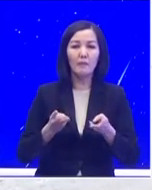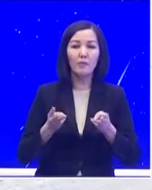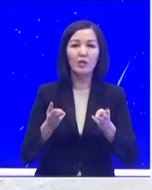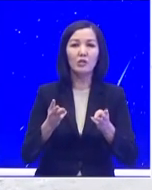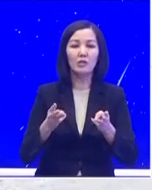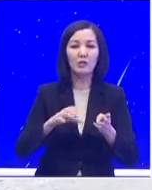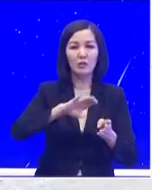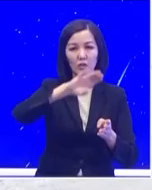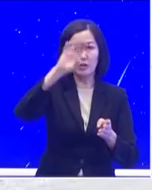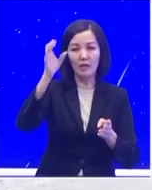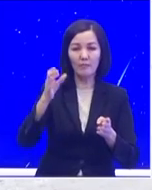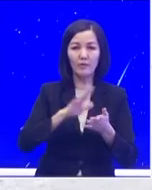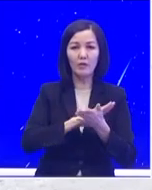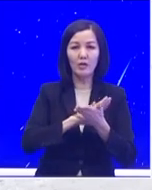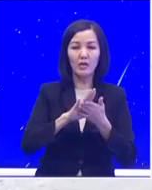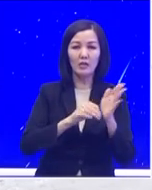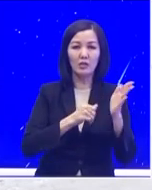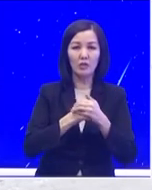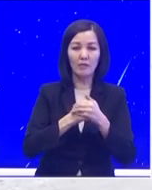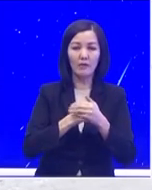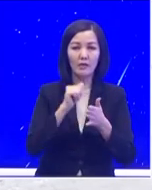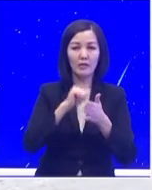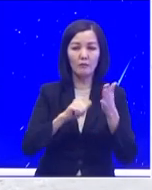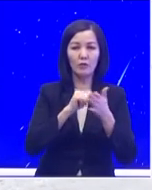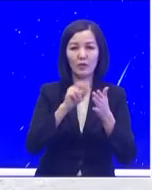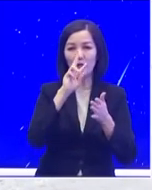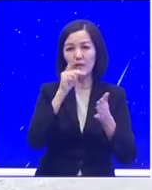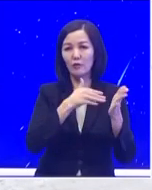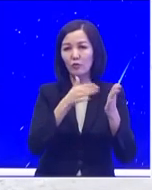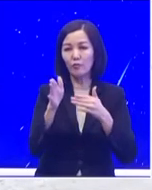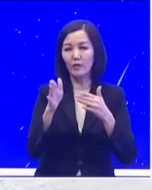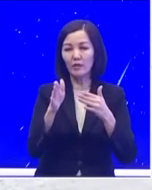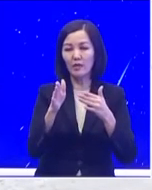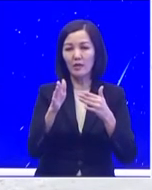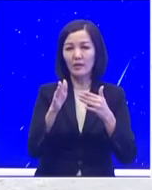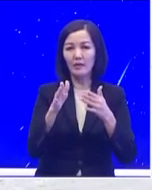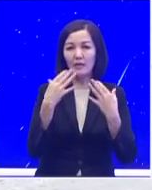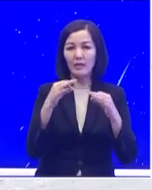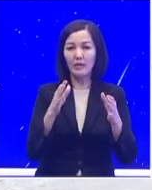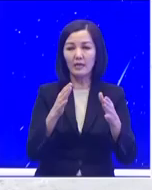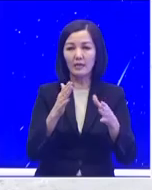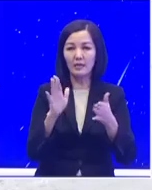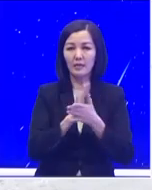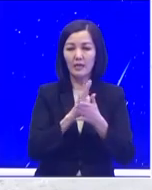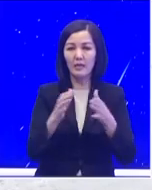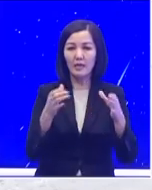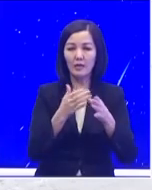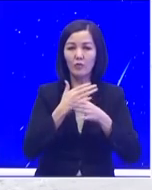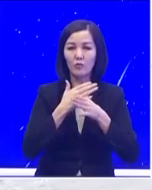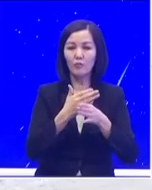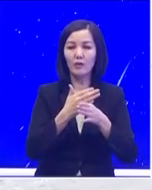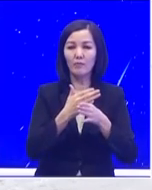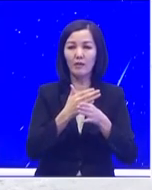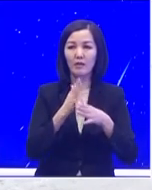моржаны жалпы сыпалау жауып тастаған. Бұл кемшіліктердің бәрі дер кезінде орындалып, еріктілердің көмегімен арнайы